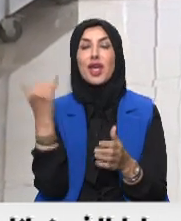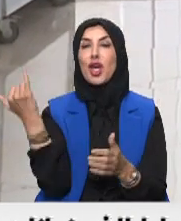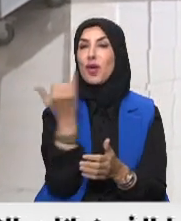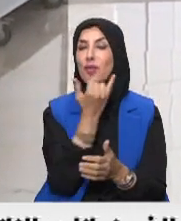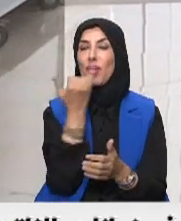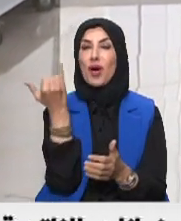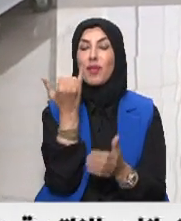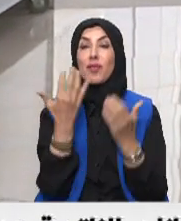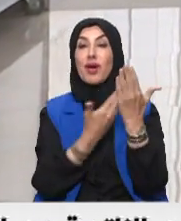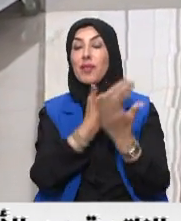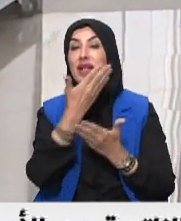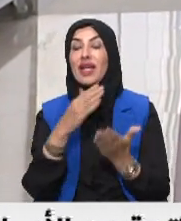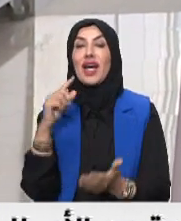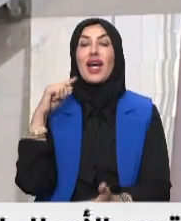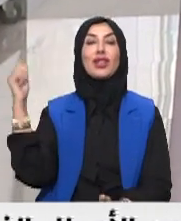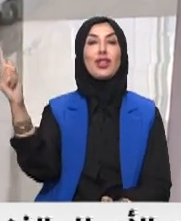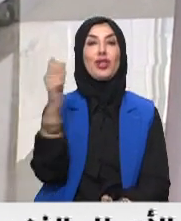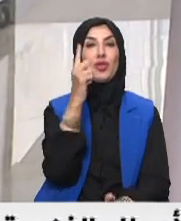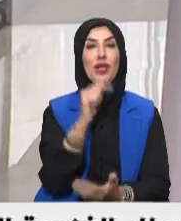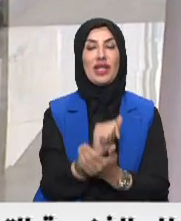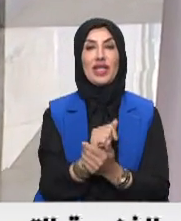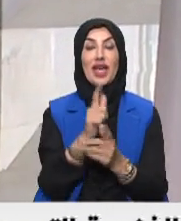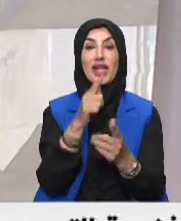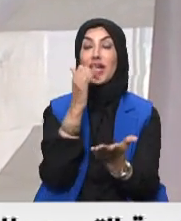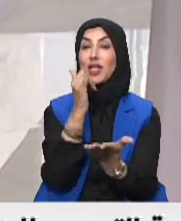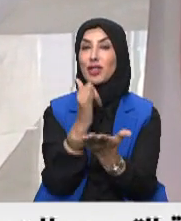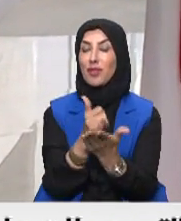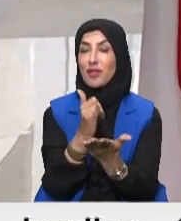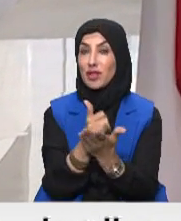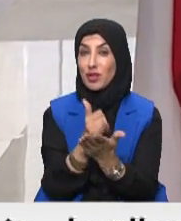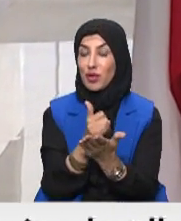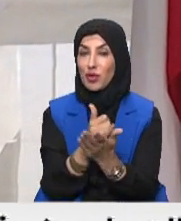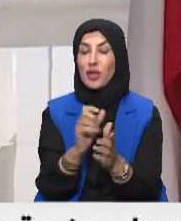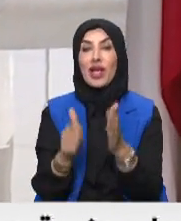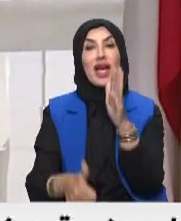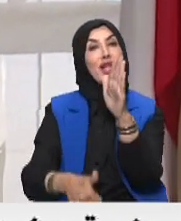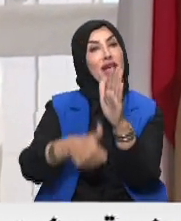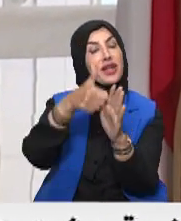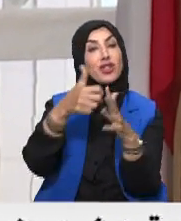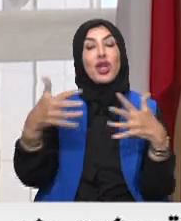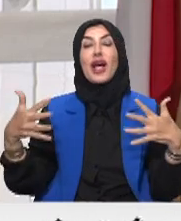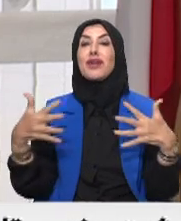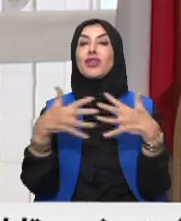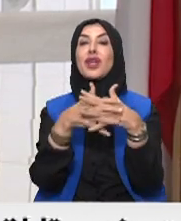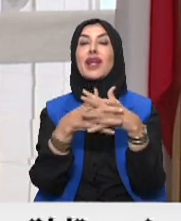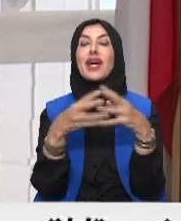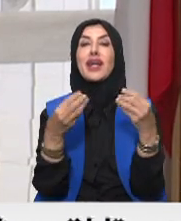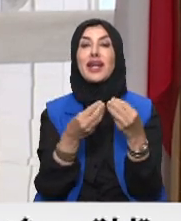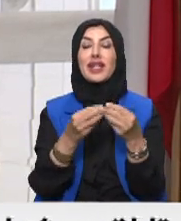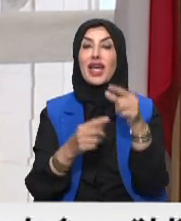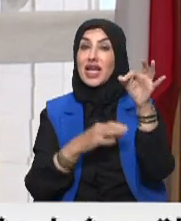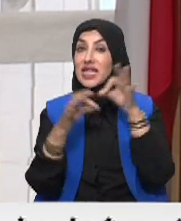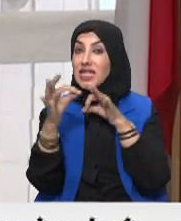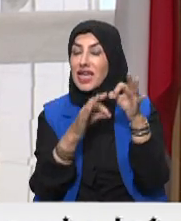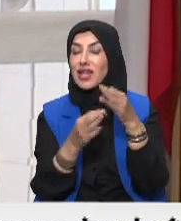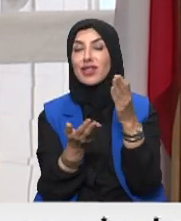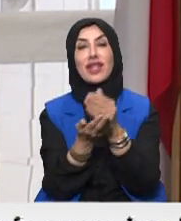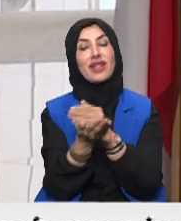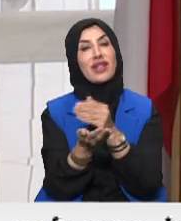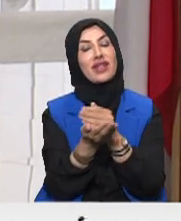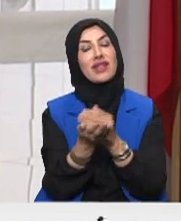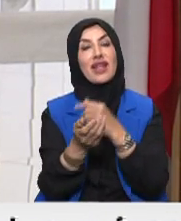العلاقات الدوليه كان لها الاثر الكبير على نجاح الشراكه بين البلدين سياسيا واقتصاديا